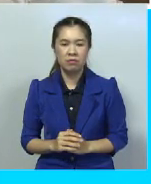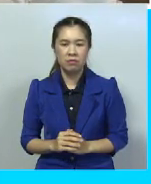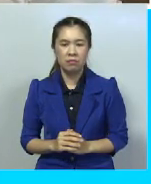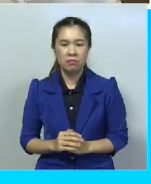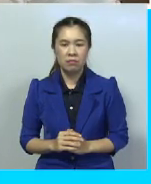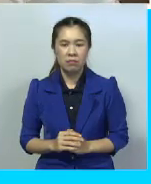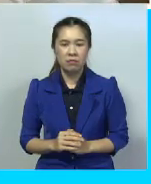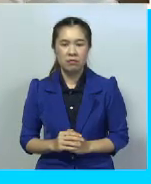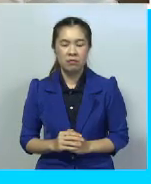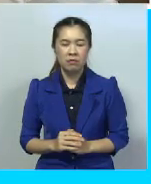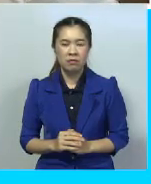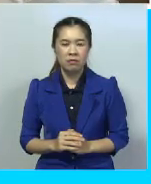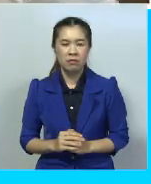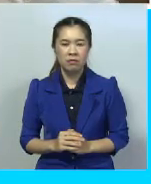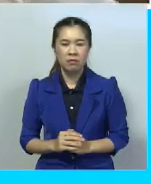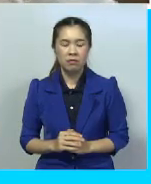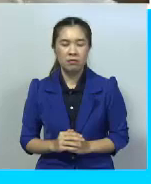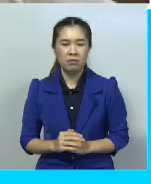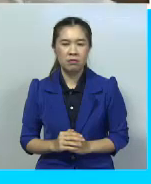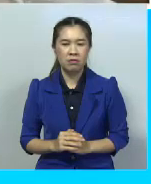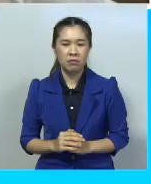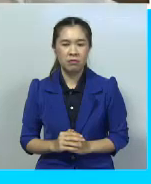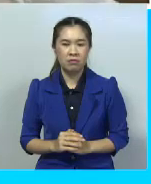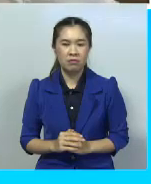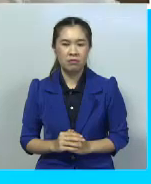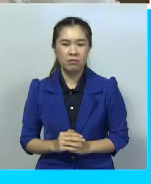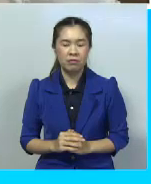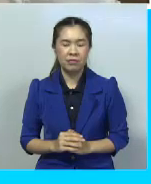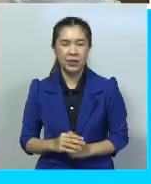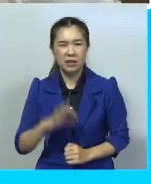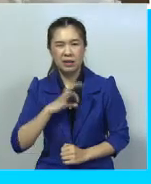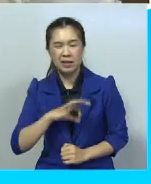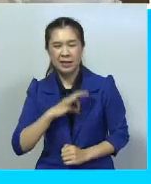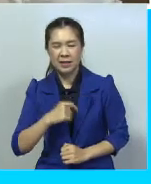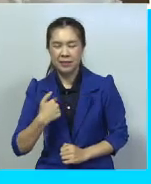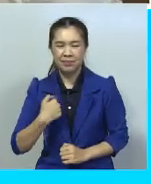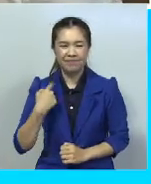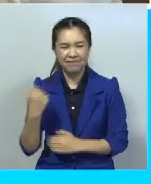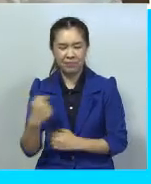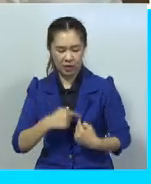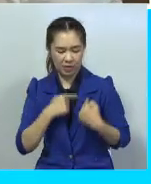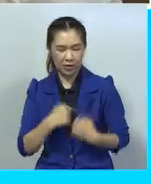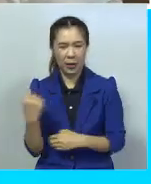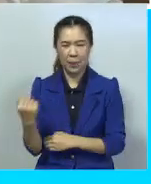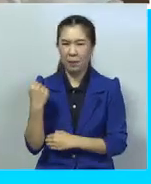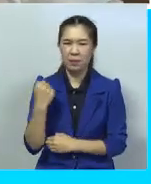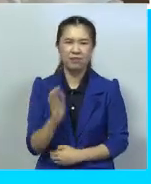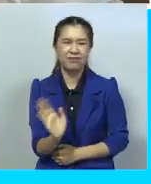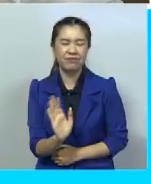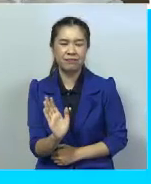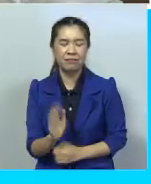กับสิ่งที่เก ิ ดข ึ้ น ก็มันไม่มั่นใจอะค่ะในการใช้ชีวิตอะ